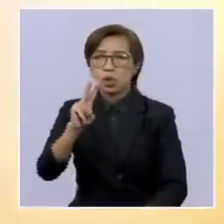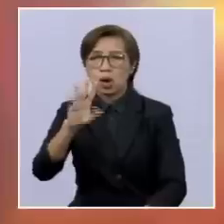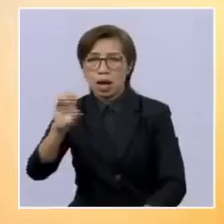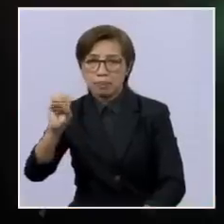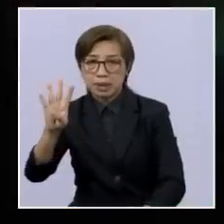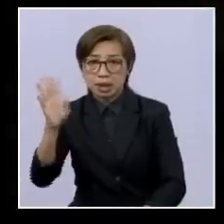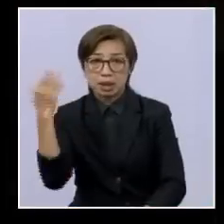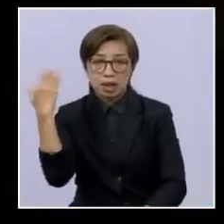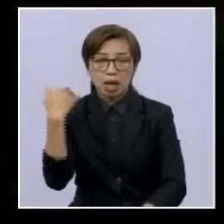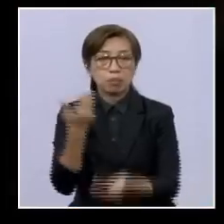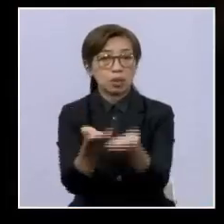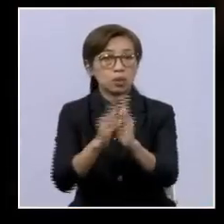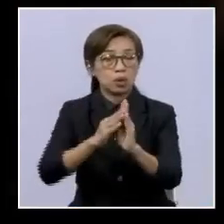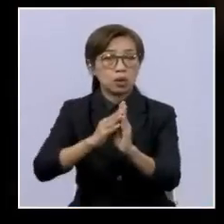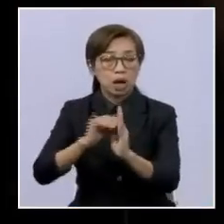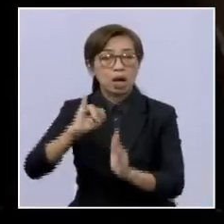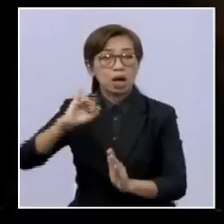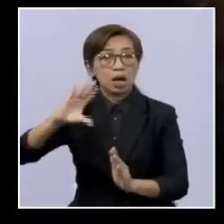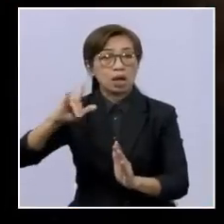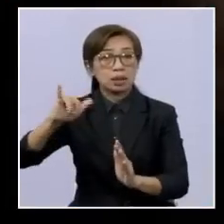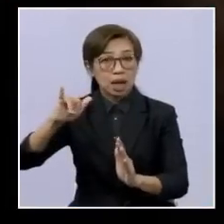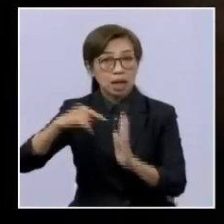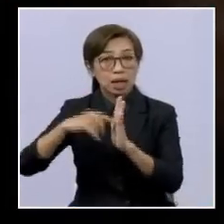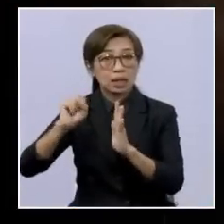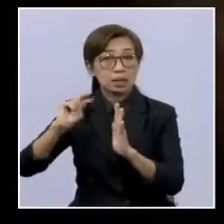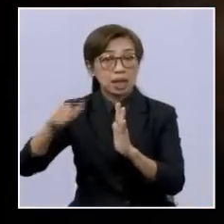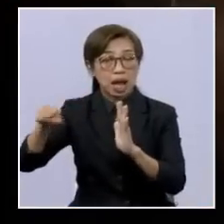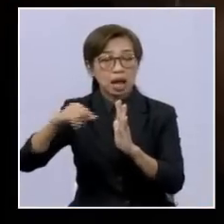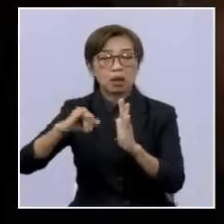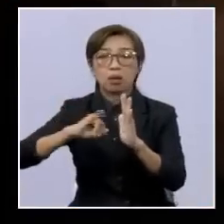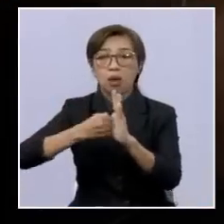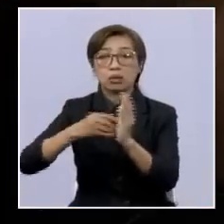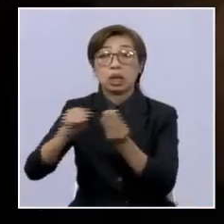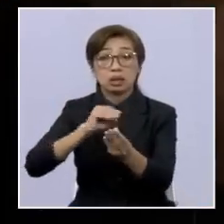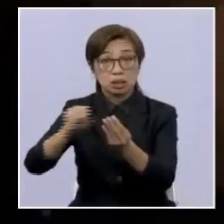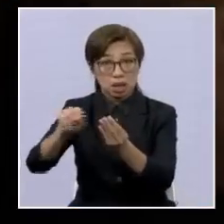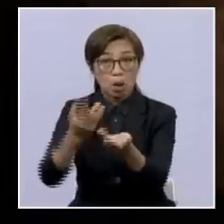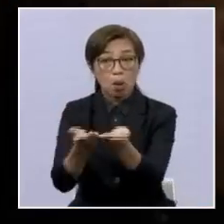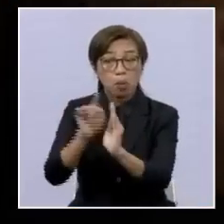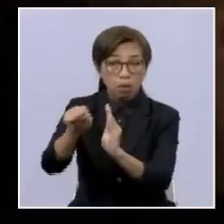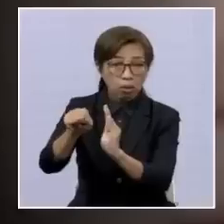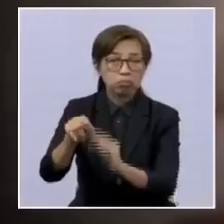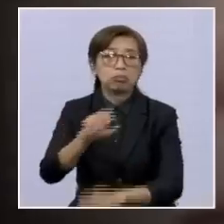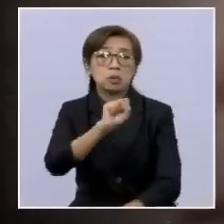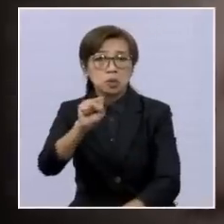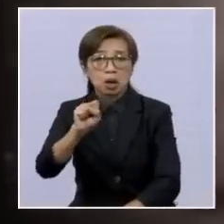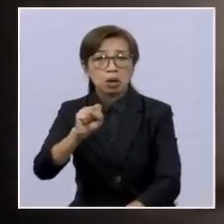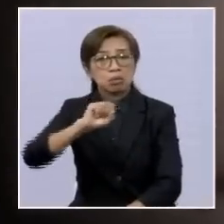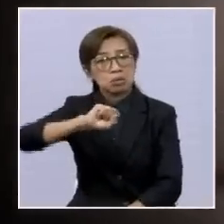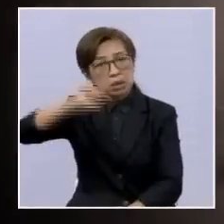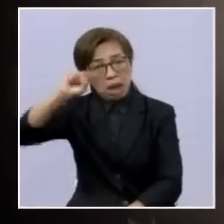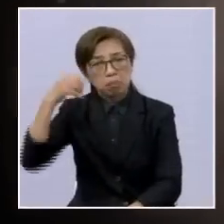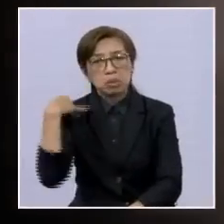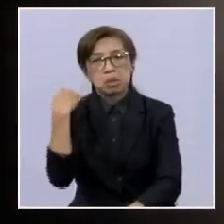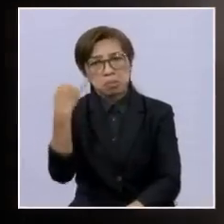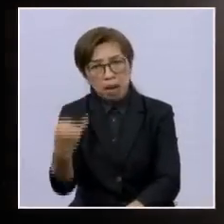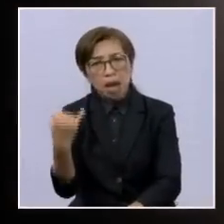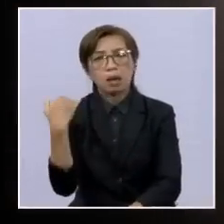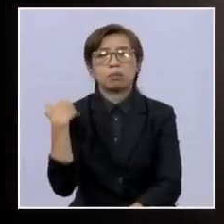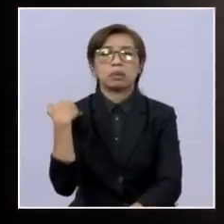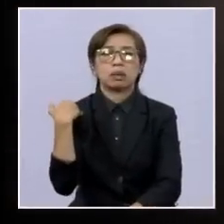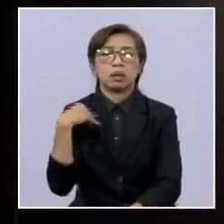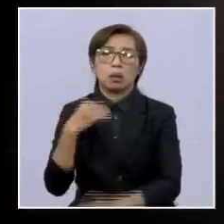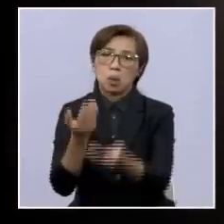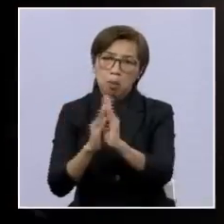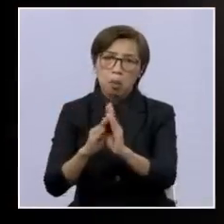างฉายแสงในฉะเชิงเทราเนี่ย ย่อย ก็ได้บ้างไม่ได้บ้าง ครับ บางรอบเนี่ยแพ้